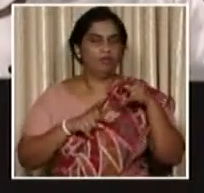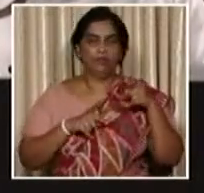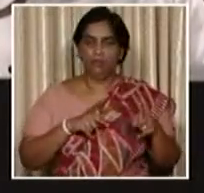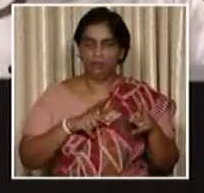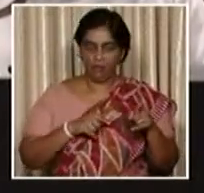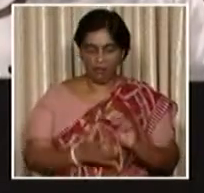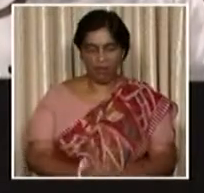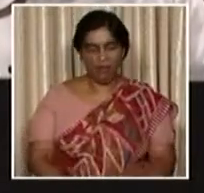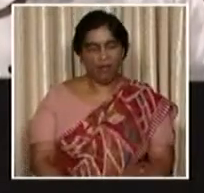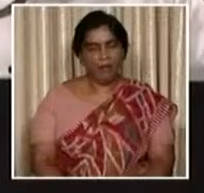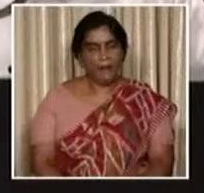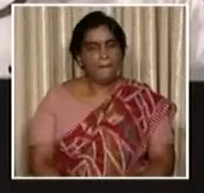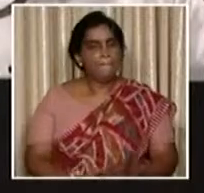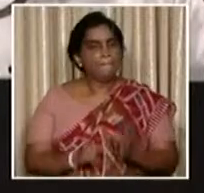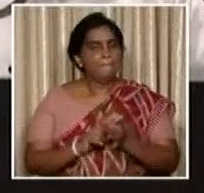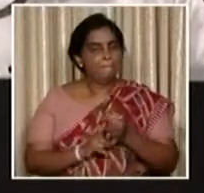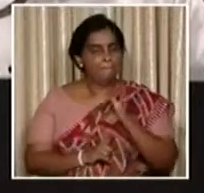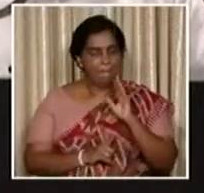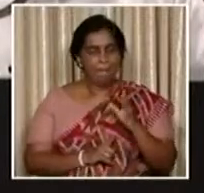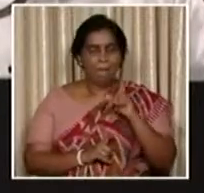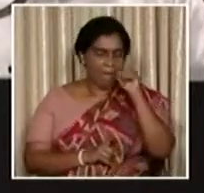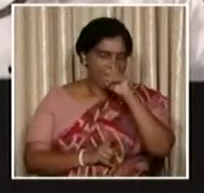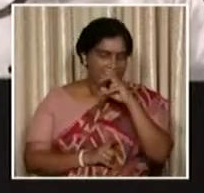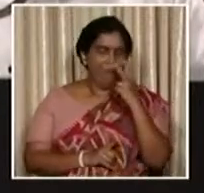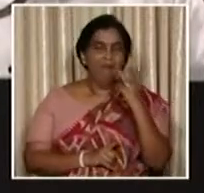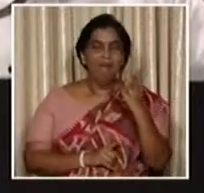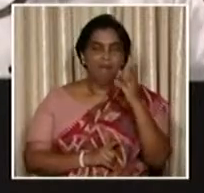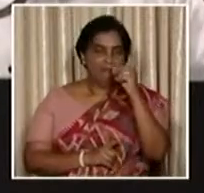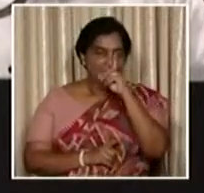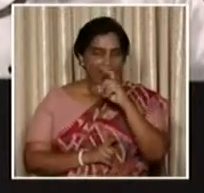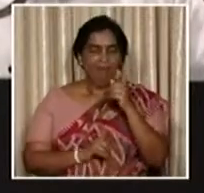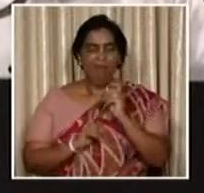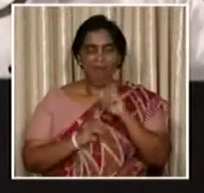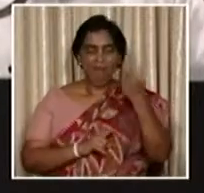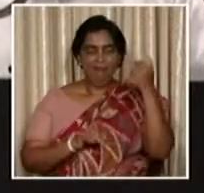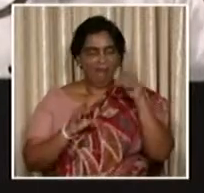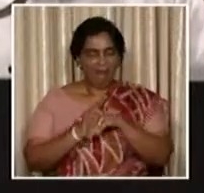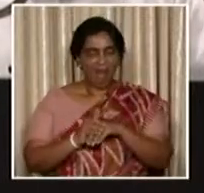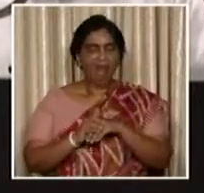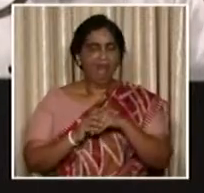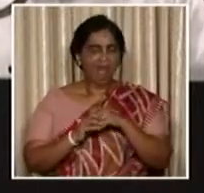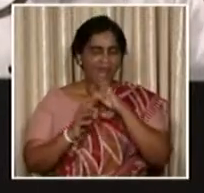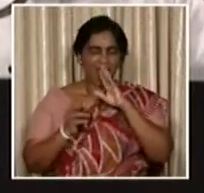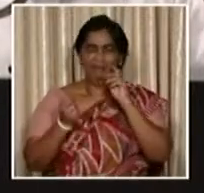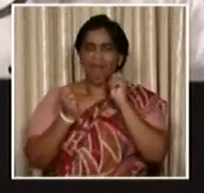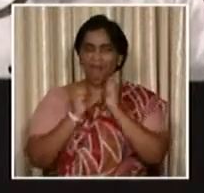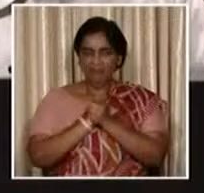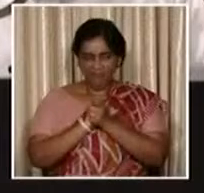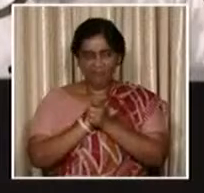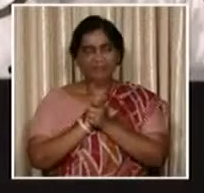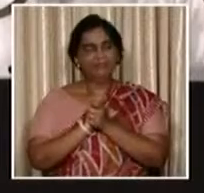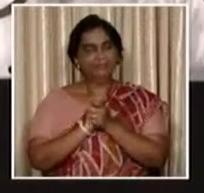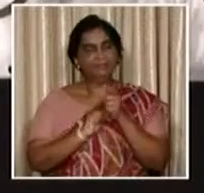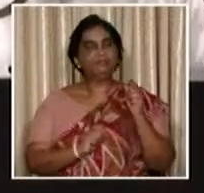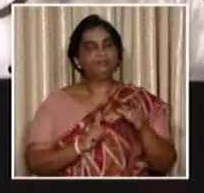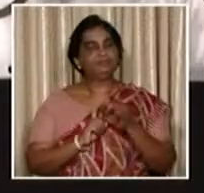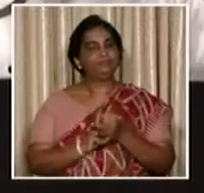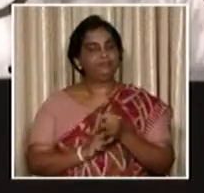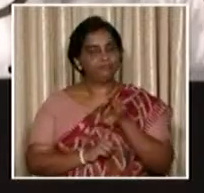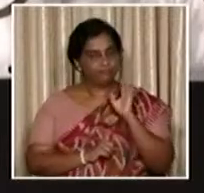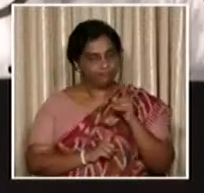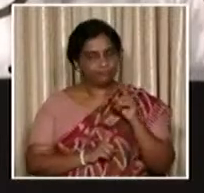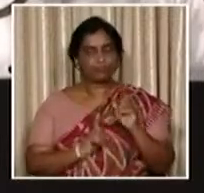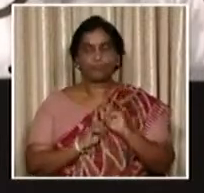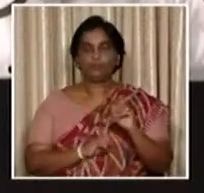himi wenawa. ජනාධිපතිවරයා මාස 3කට වතාවක් එන්න අවශ්‍යයි කියන සංශෝධනයේ ඇතුළත් කළේම